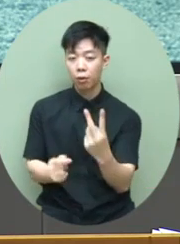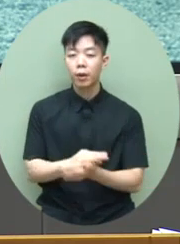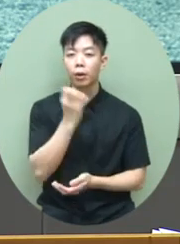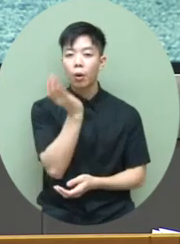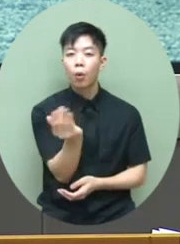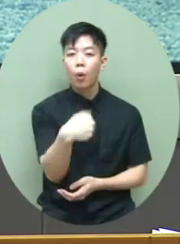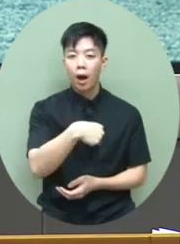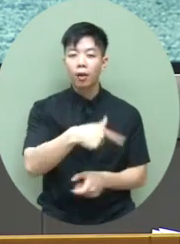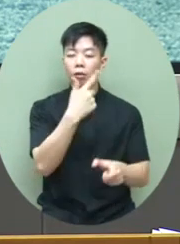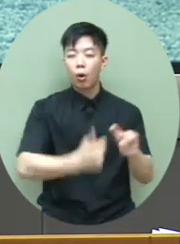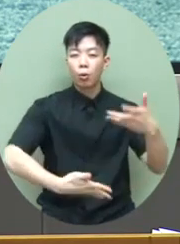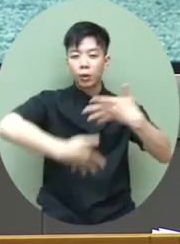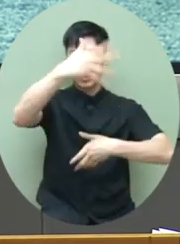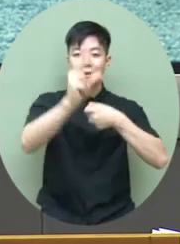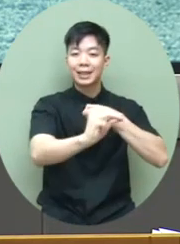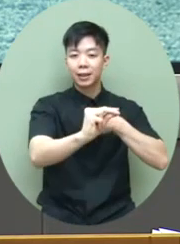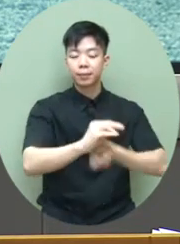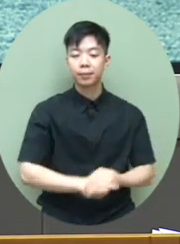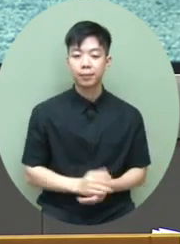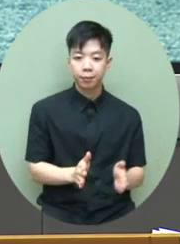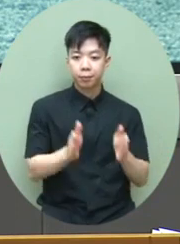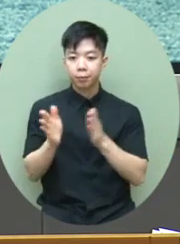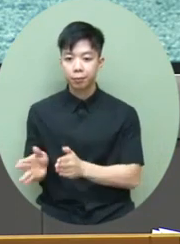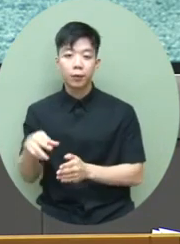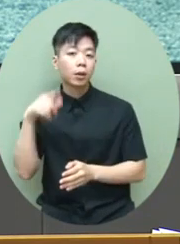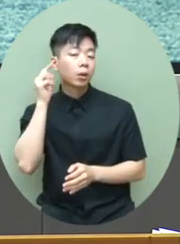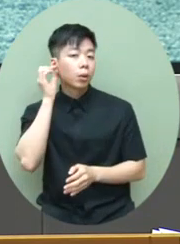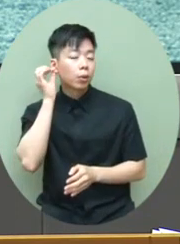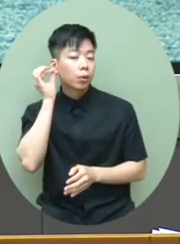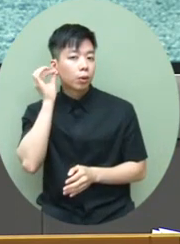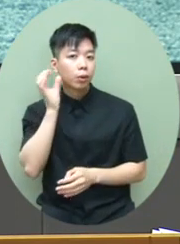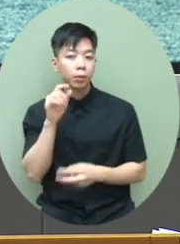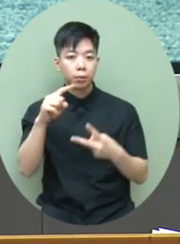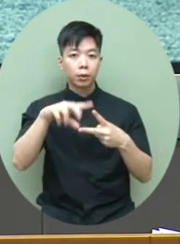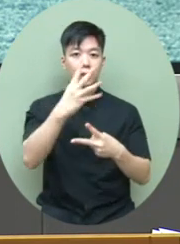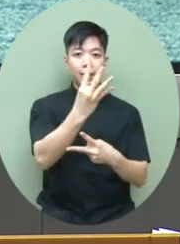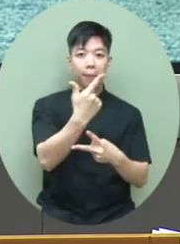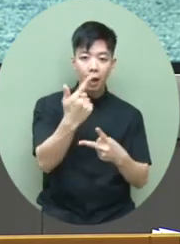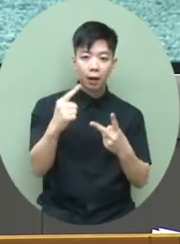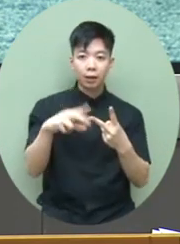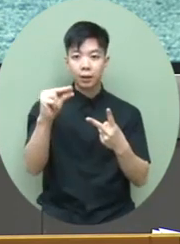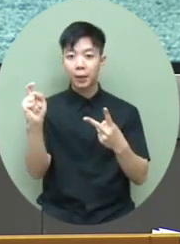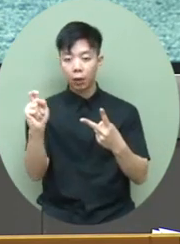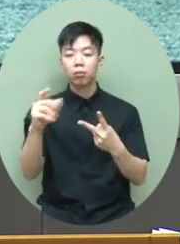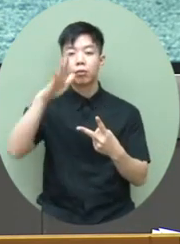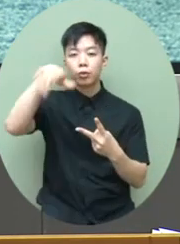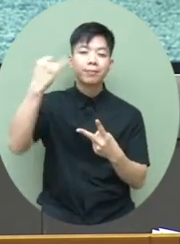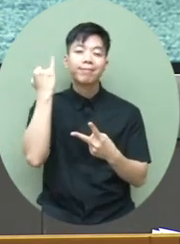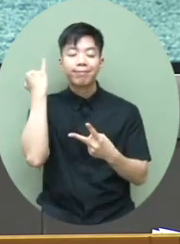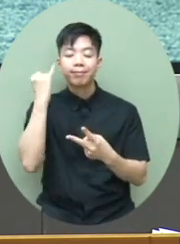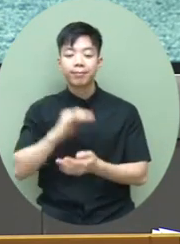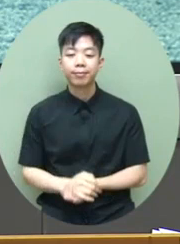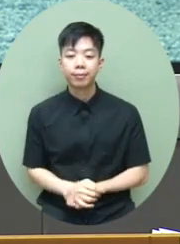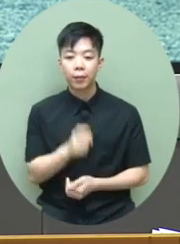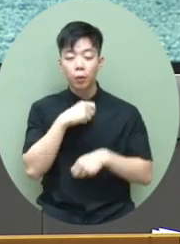七座啦。咁一位係女士48歲，一位係女士79歲，暫時揾唔到源頭啦。咁另外有